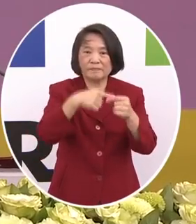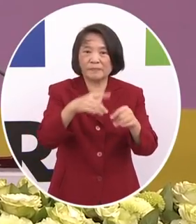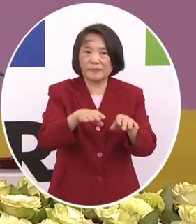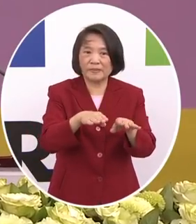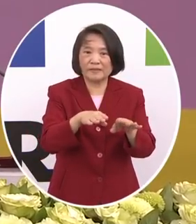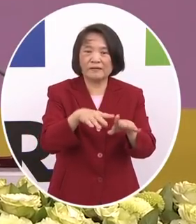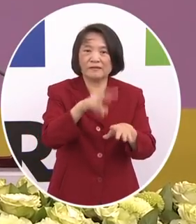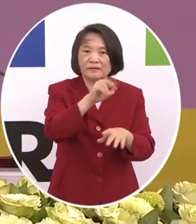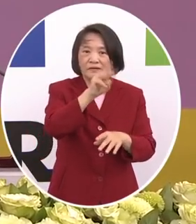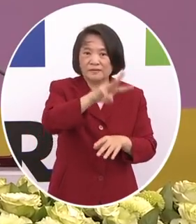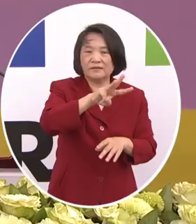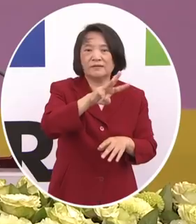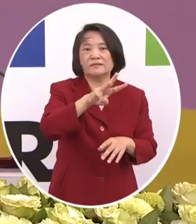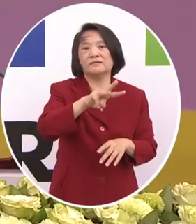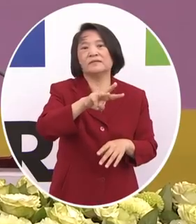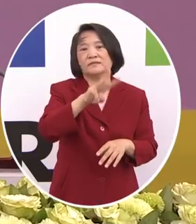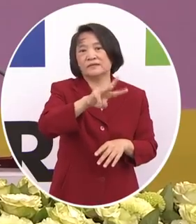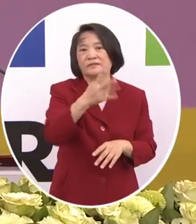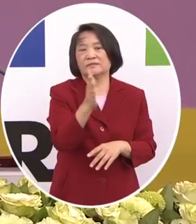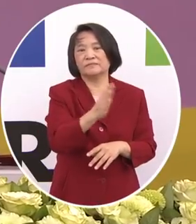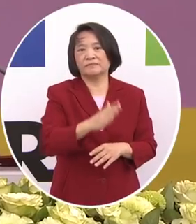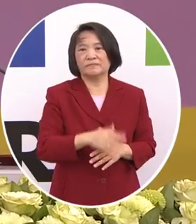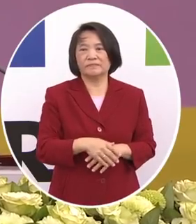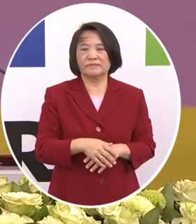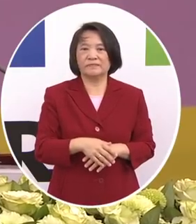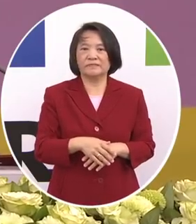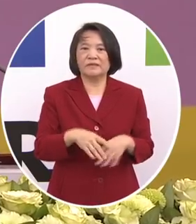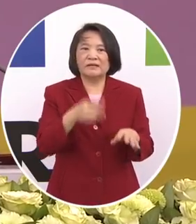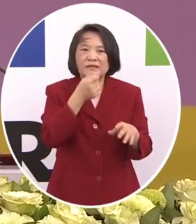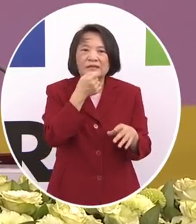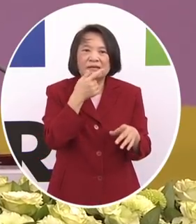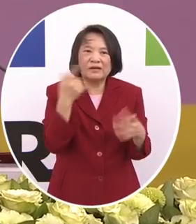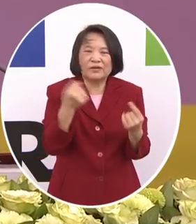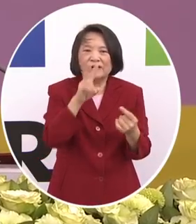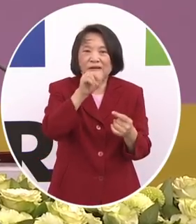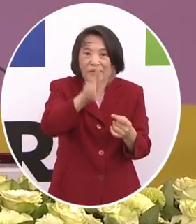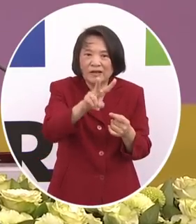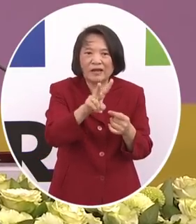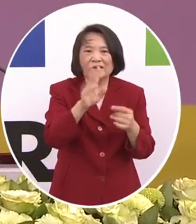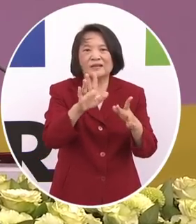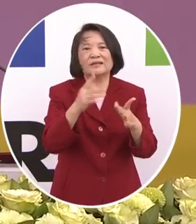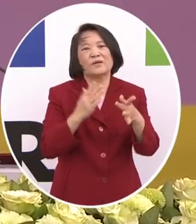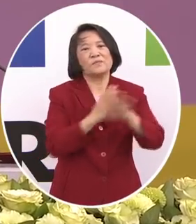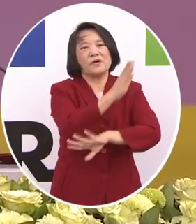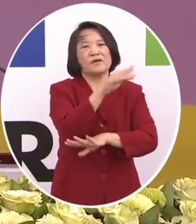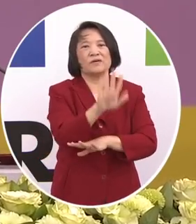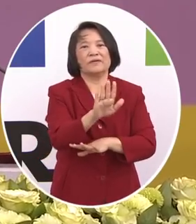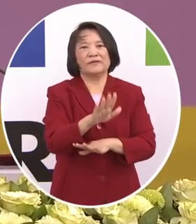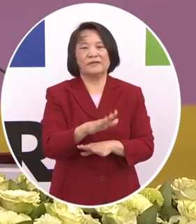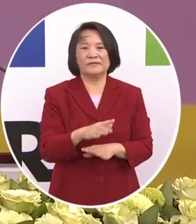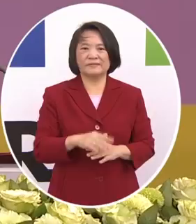到23100元，终于摆脱了22K。此外，